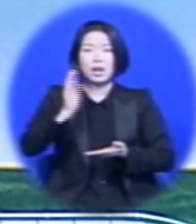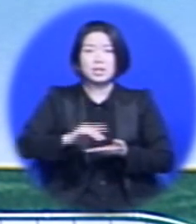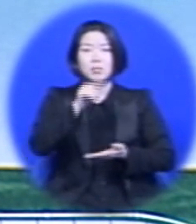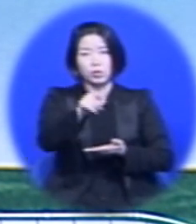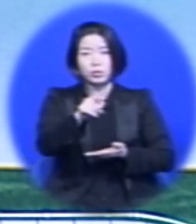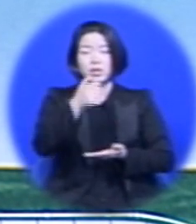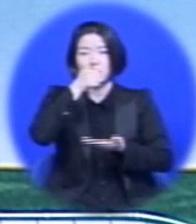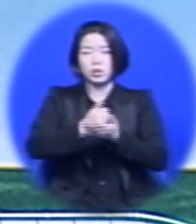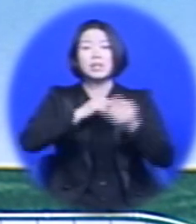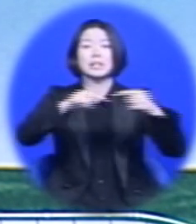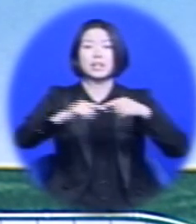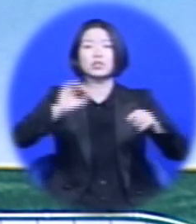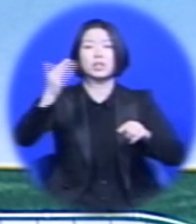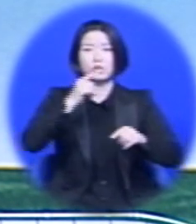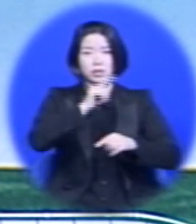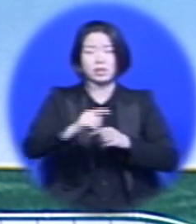다스릴지니라 이것이의